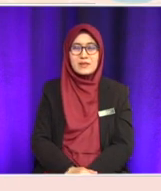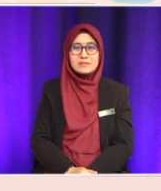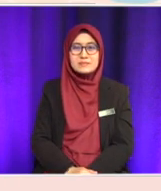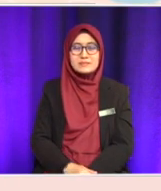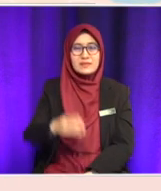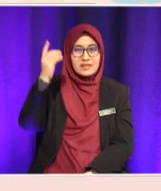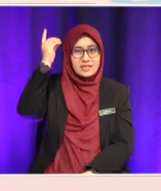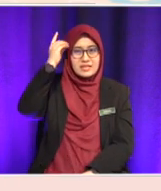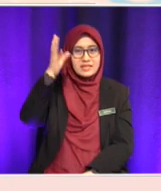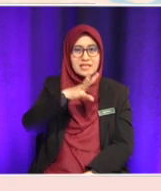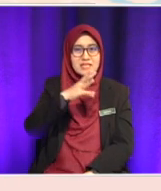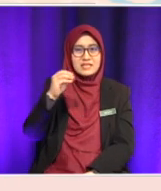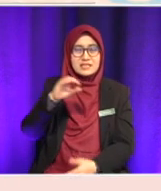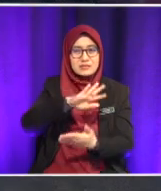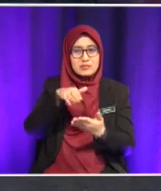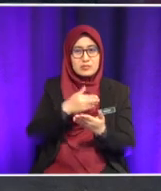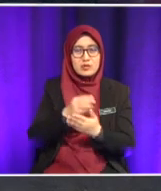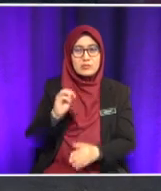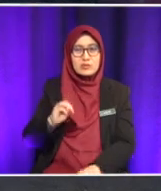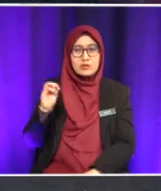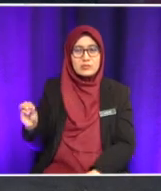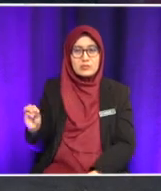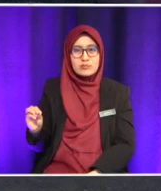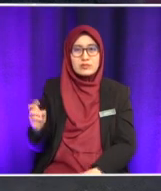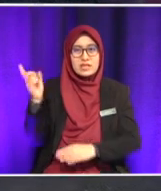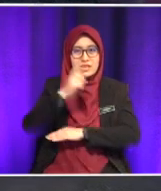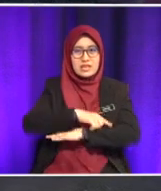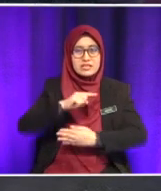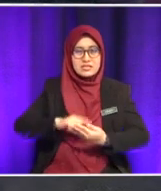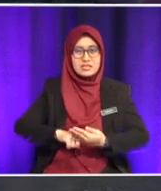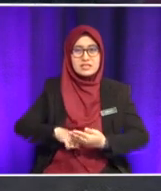pada hari ini memberi sangat Cemerlang